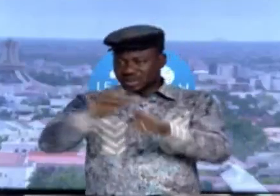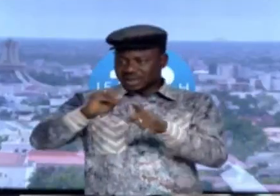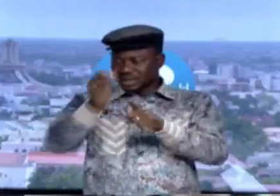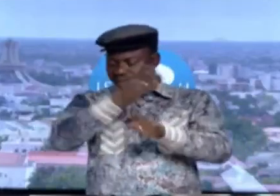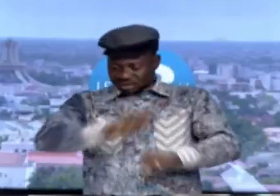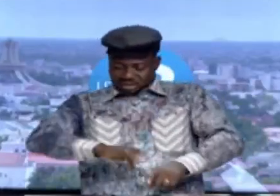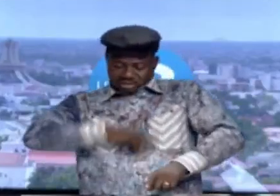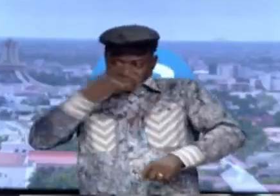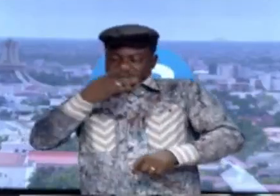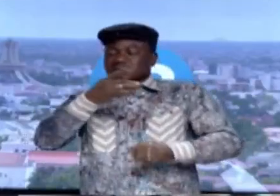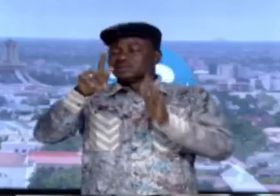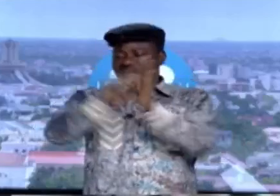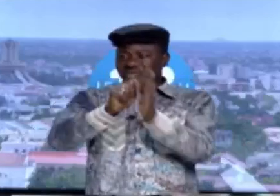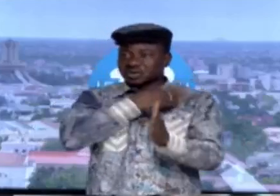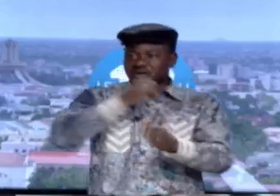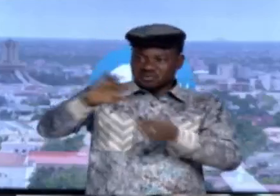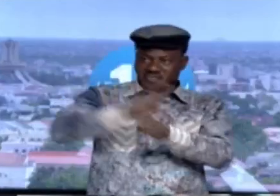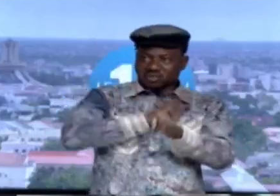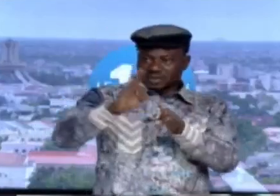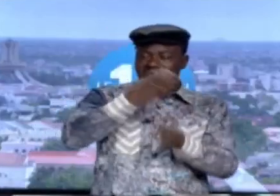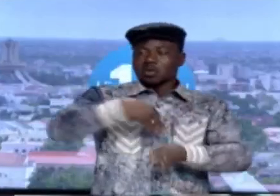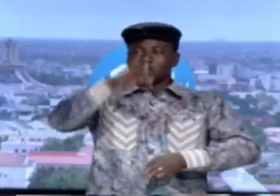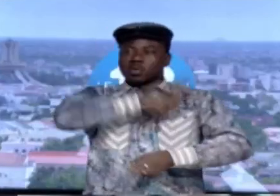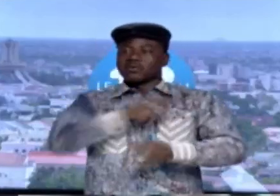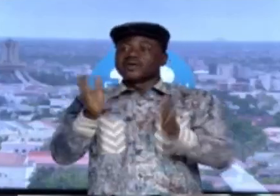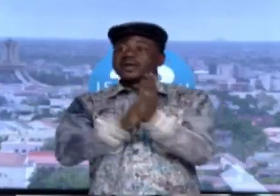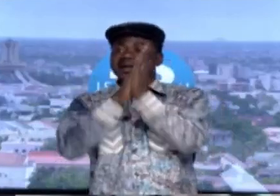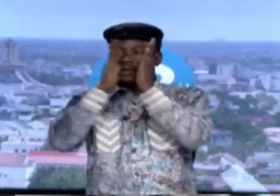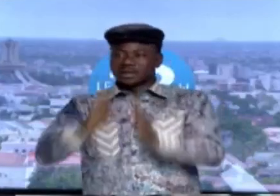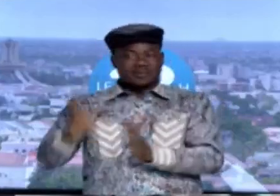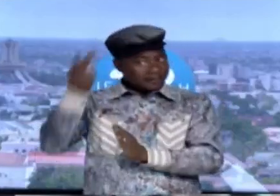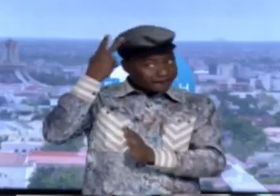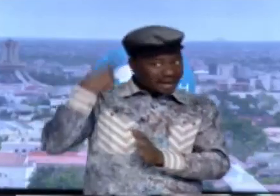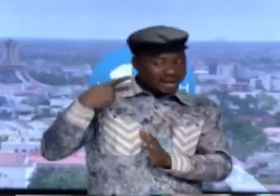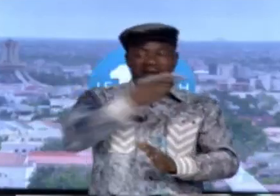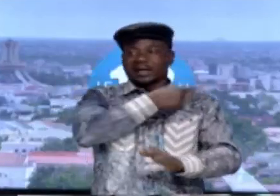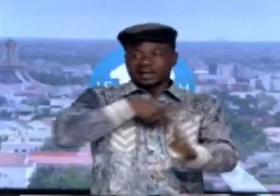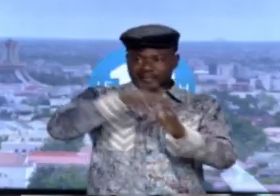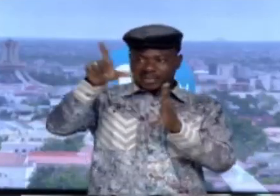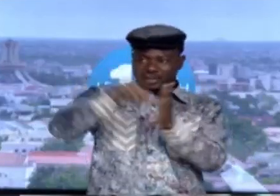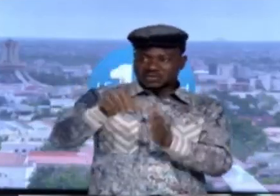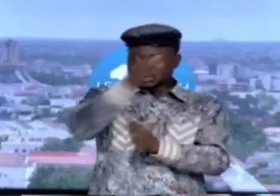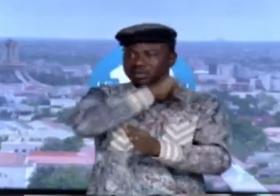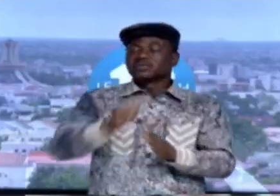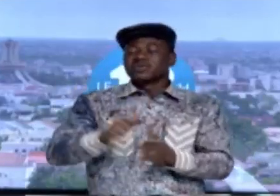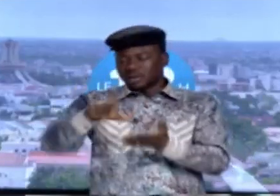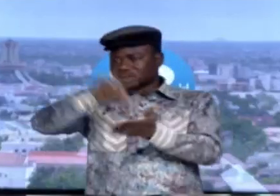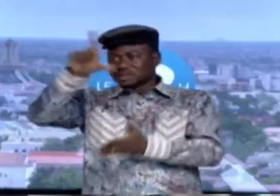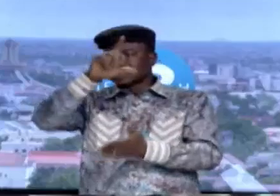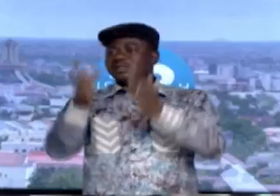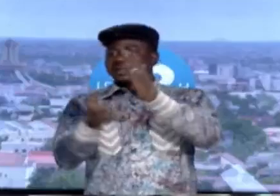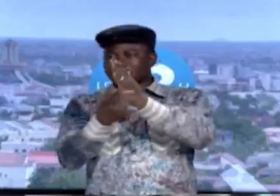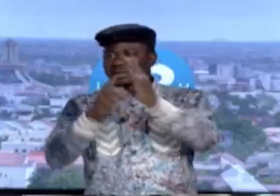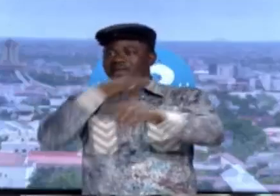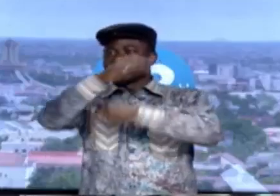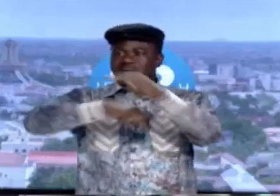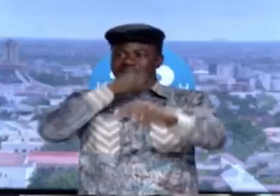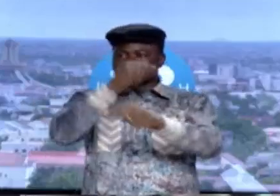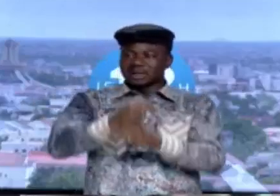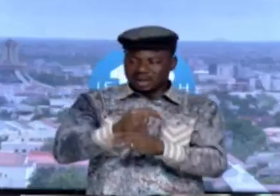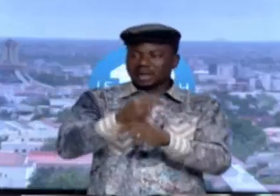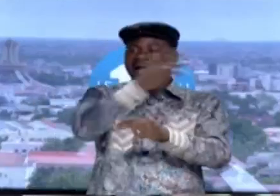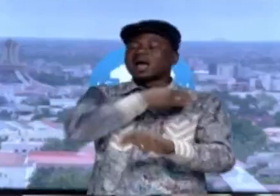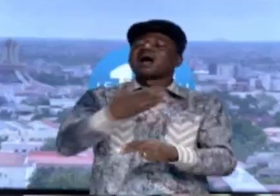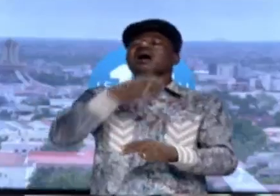formation. Une séance au profit des élèves, parents et personnels du lycée technique national ex-LTO à l'initiative de